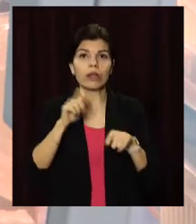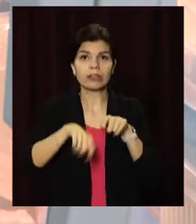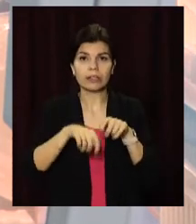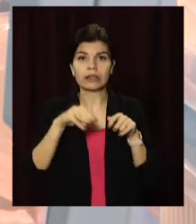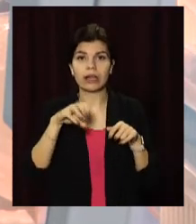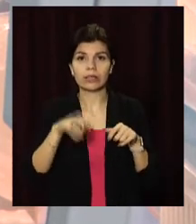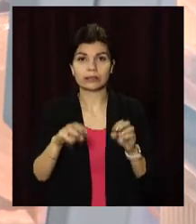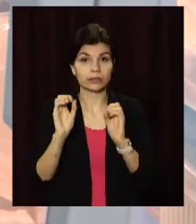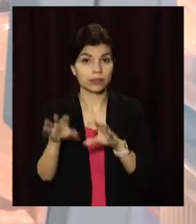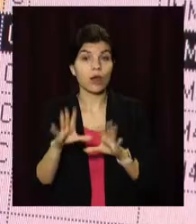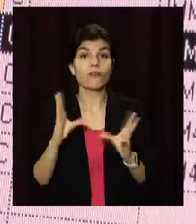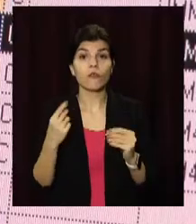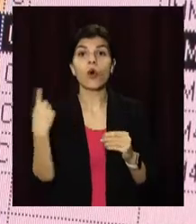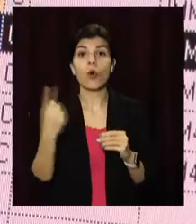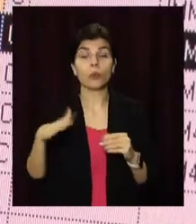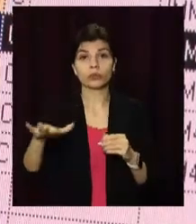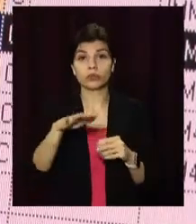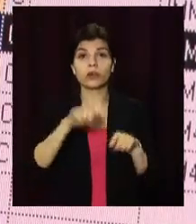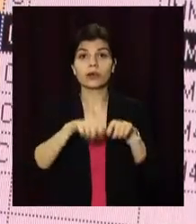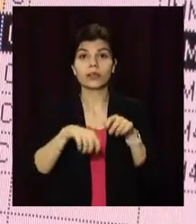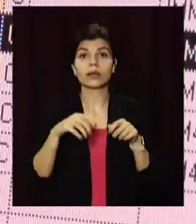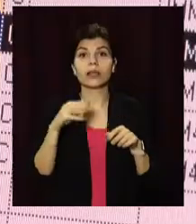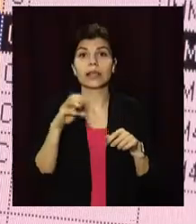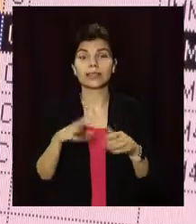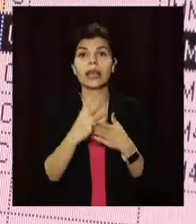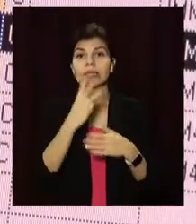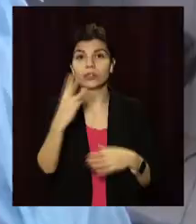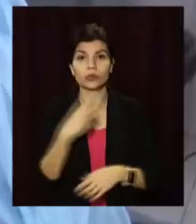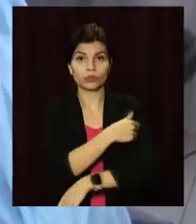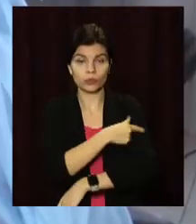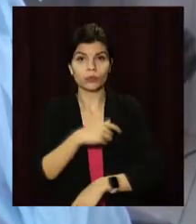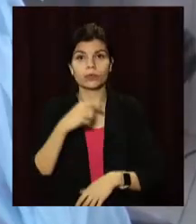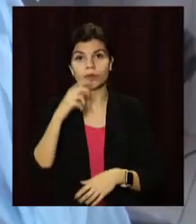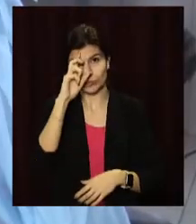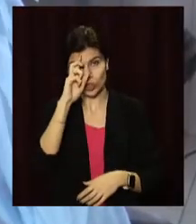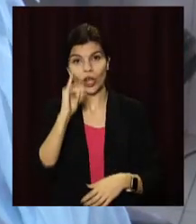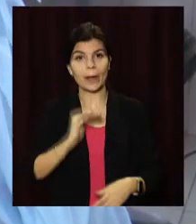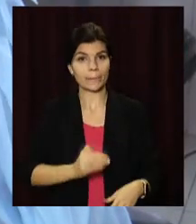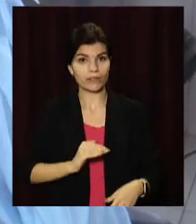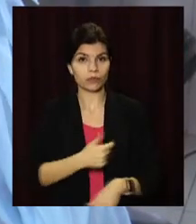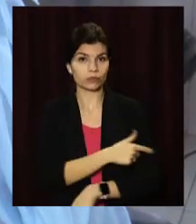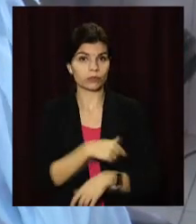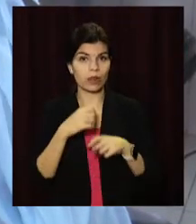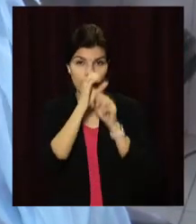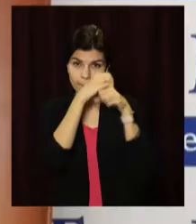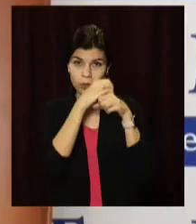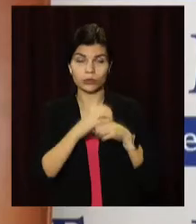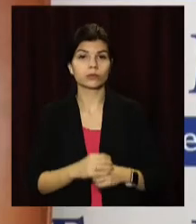також тестуватимуться. Наразі в області роблять тести на ковід в 33 державних і приватних